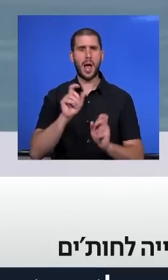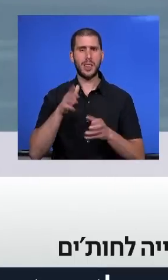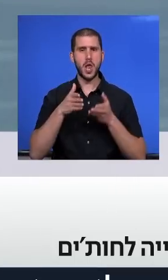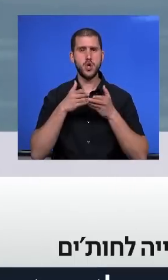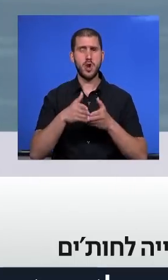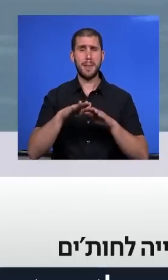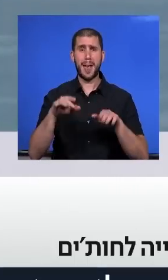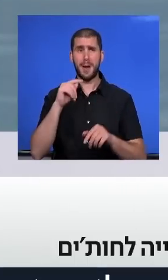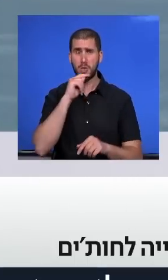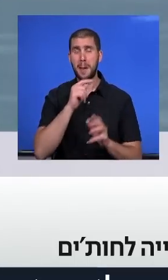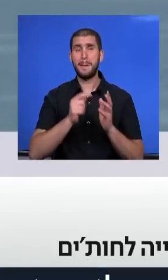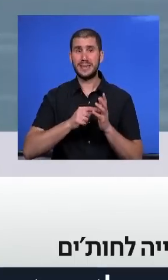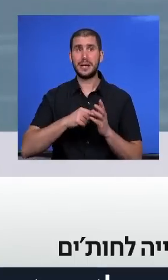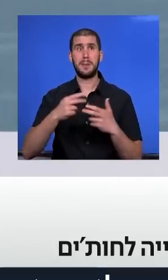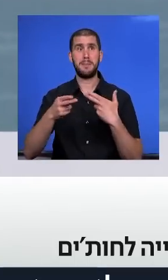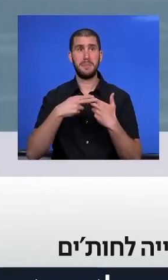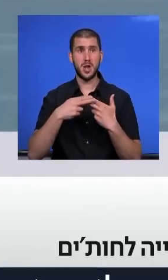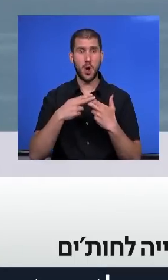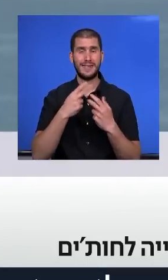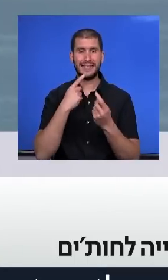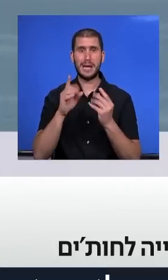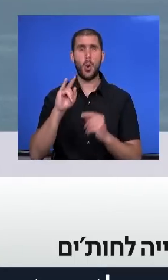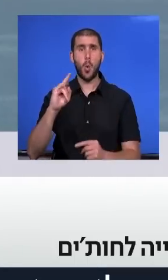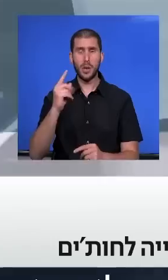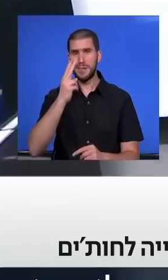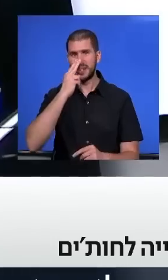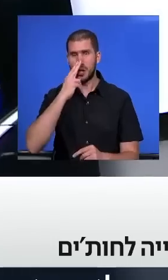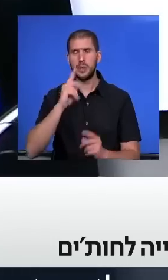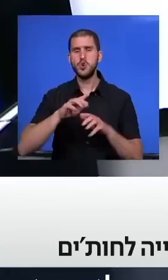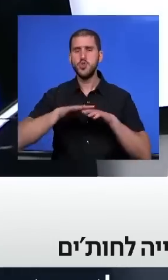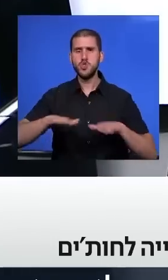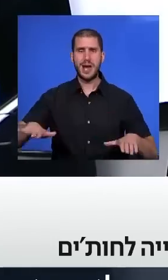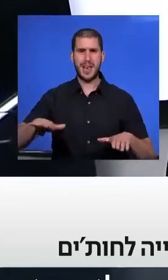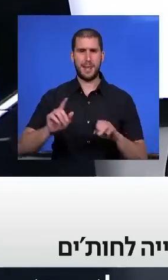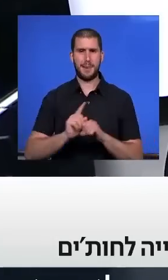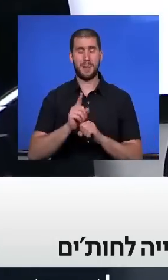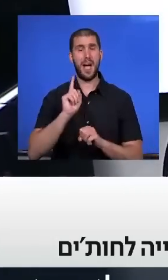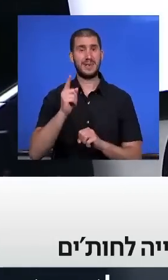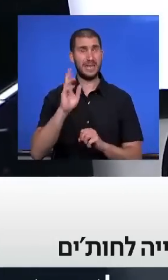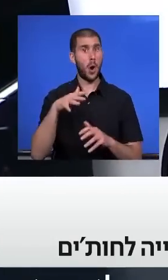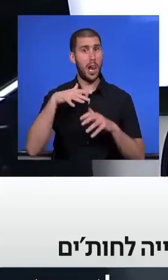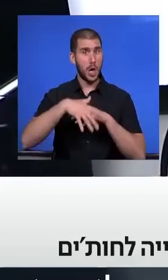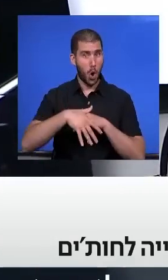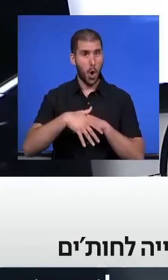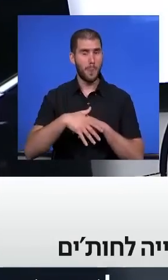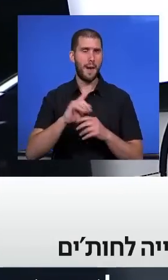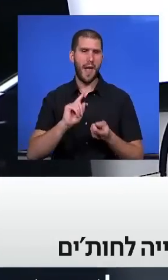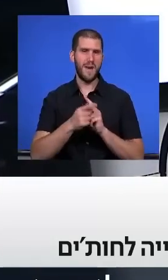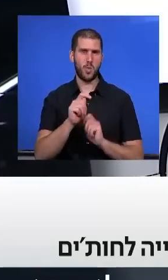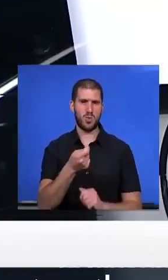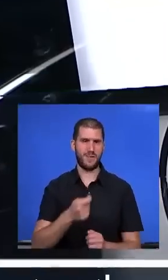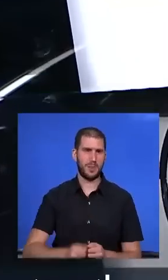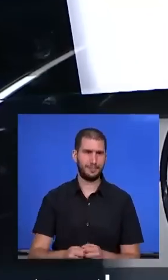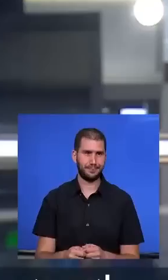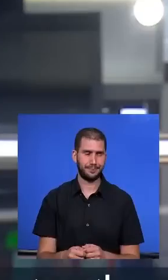האדום, ולכן היא הולכת לשיח הזה עם החוסים בניסיון להשיג שקט תעשייתי, אלא שזה גם עלול להביא לאפקט הפוך. תודה רבה רועי.